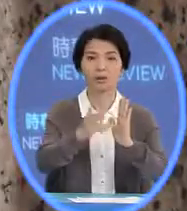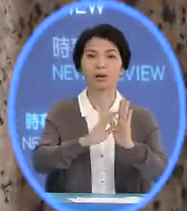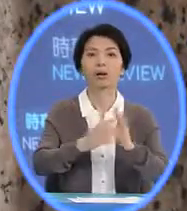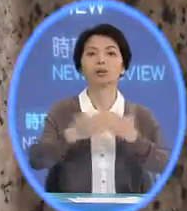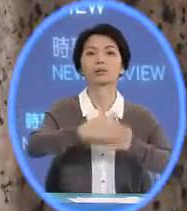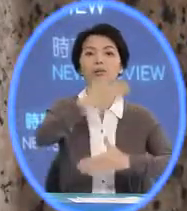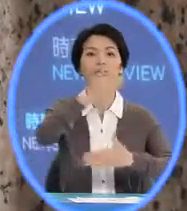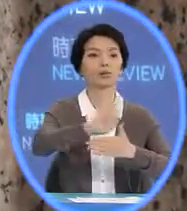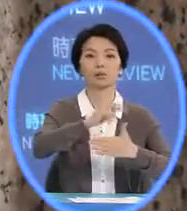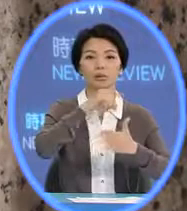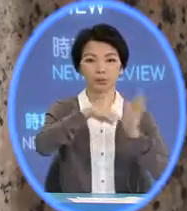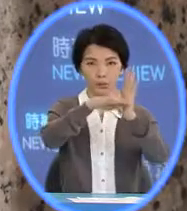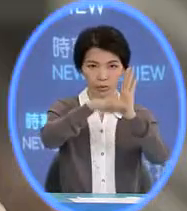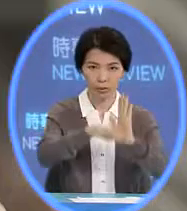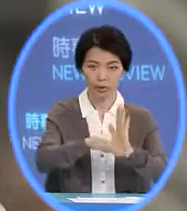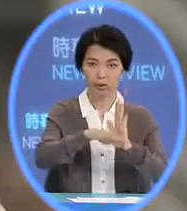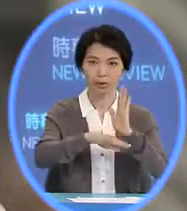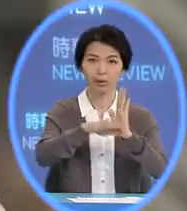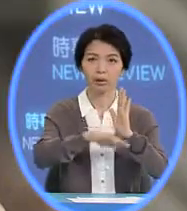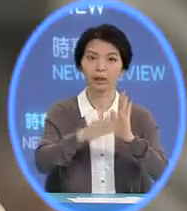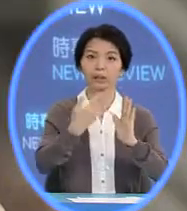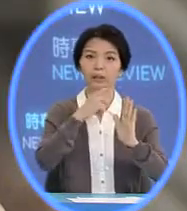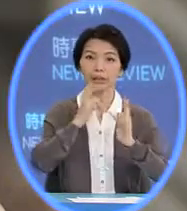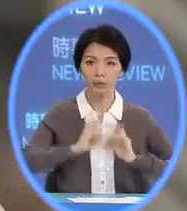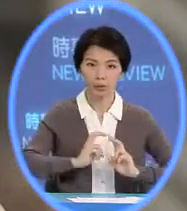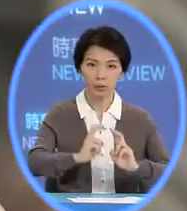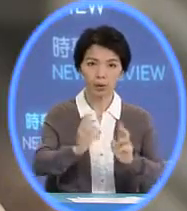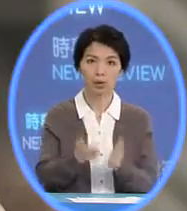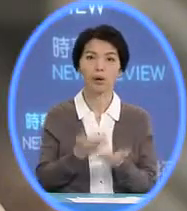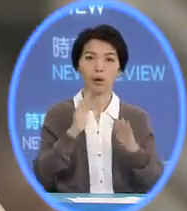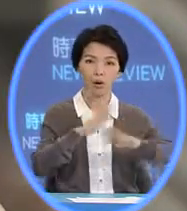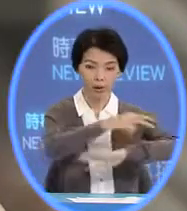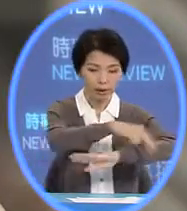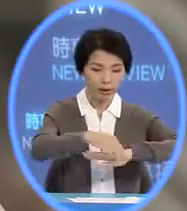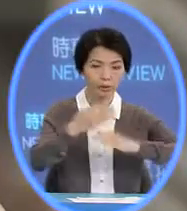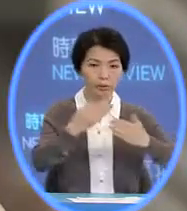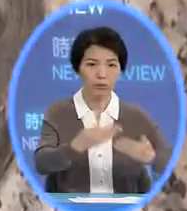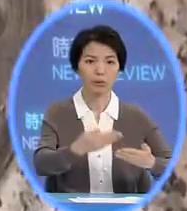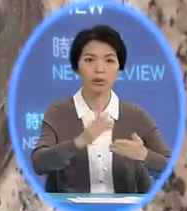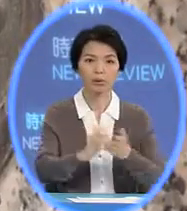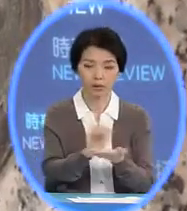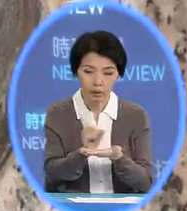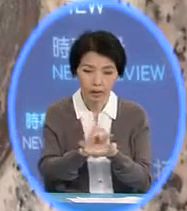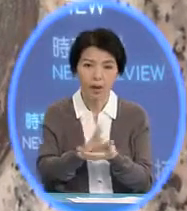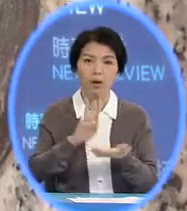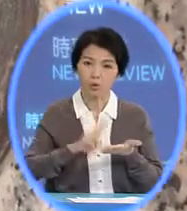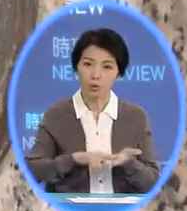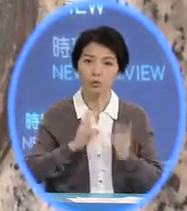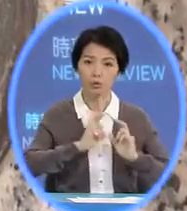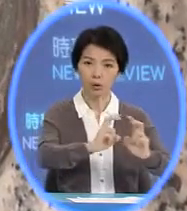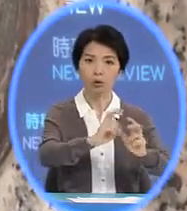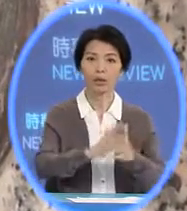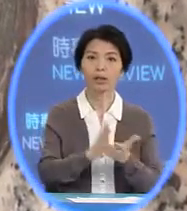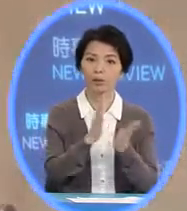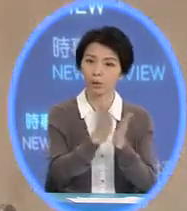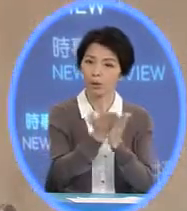榜上有名。 因為當初港鐵要擺啲監測儀器喺度嘅時候，咁我哋對佢好信任啊。雖然佢當初就話